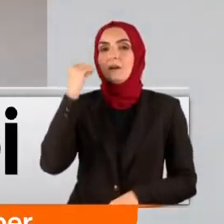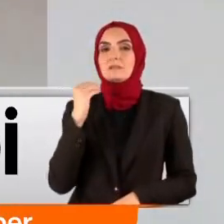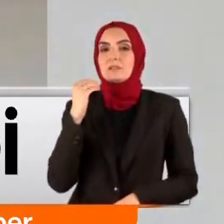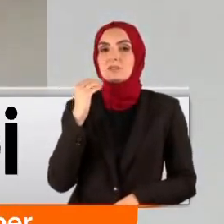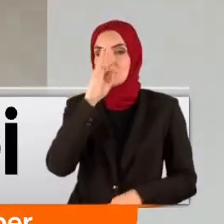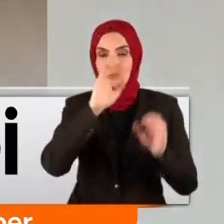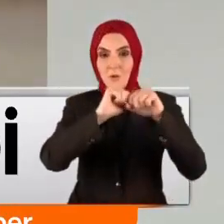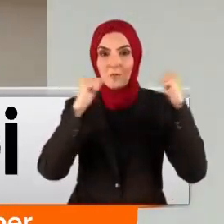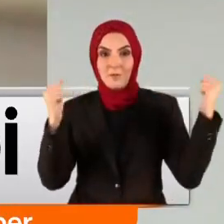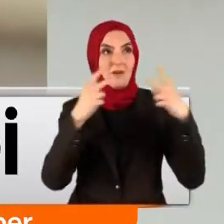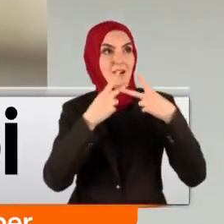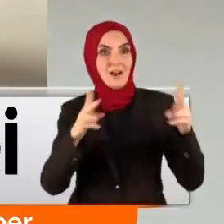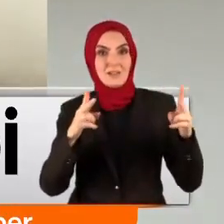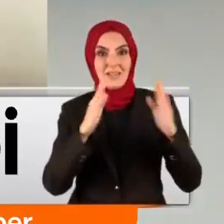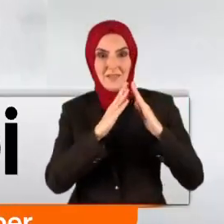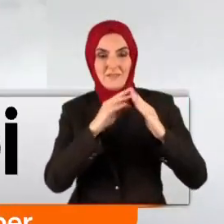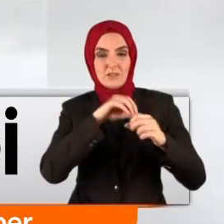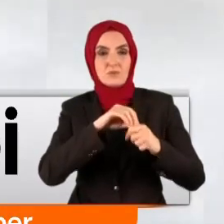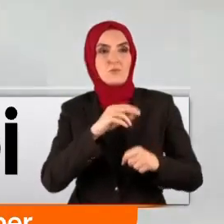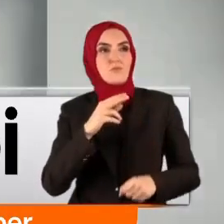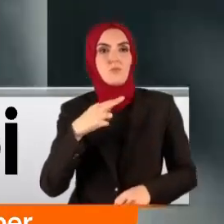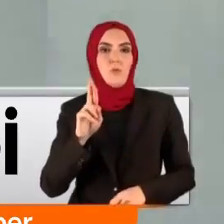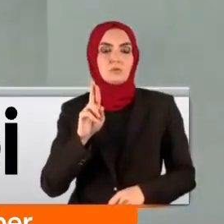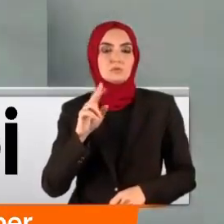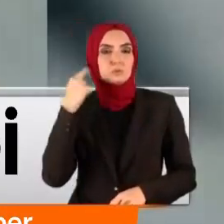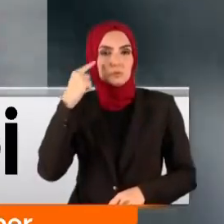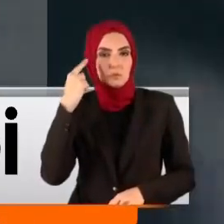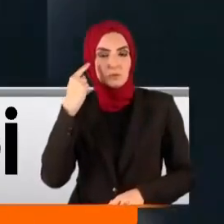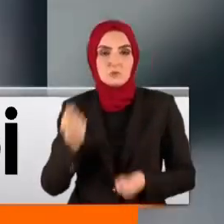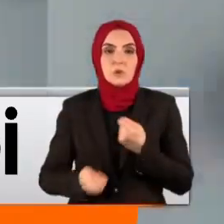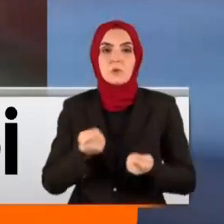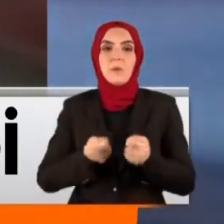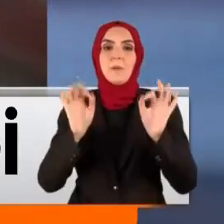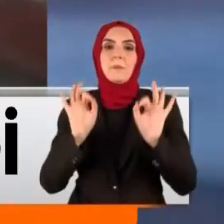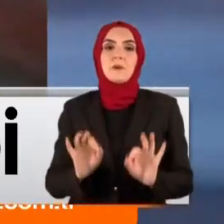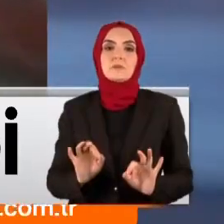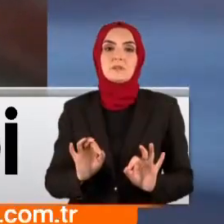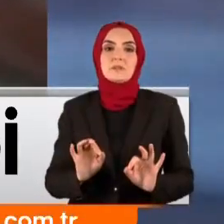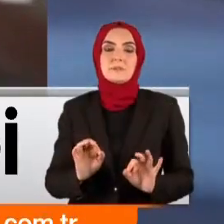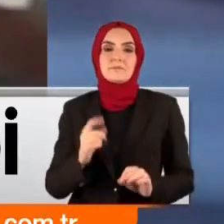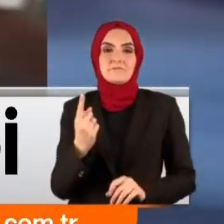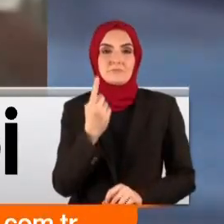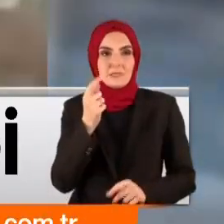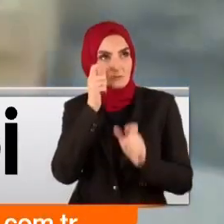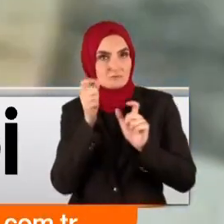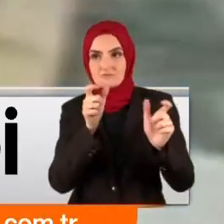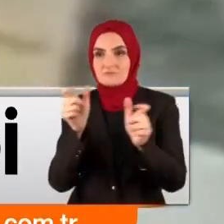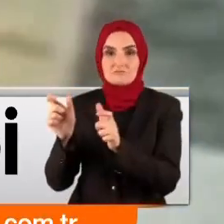dairenin boş olduğunu düşünüp harekete geçtiler. Biri gözcülük yaparken diğeri ustalıkla birinci katın korkuluğuna